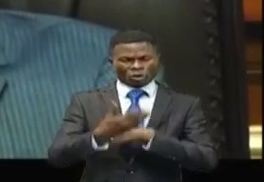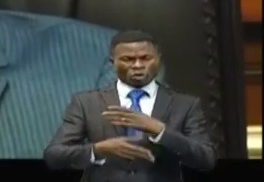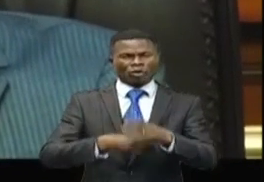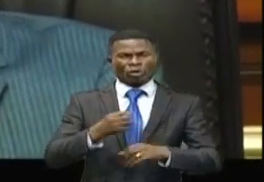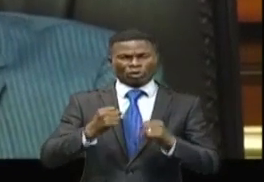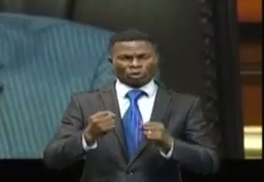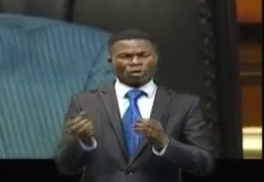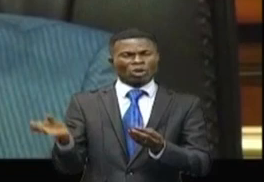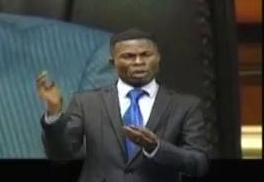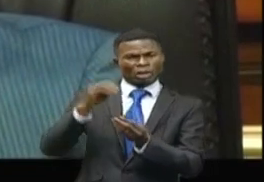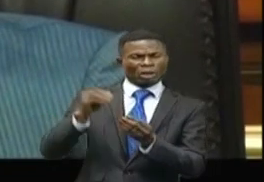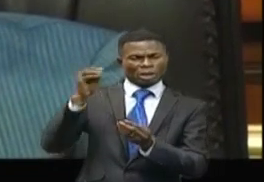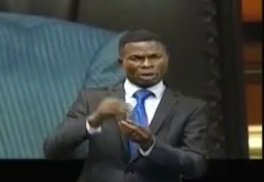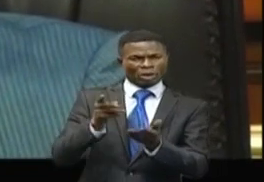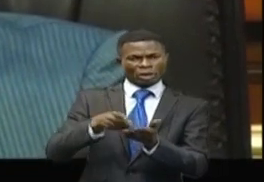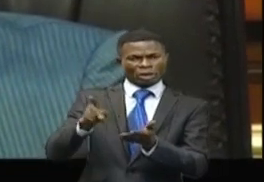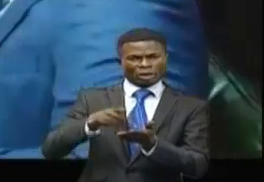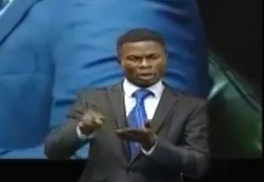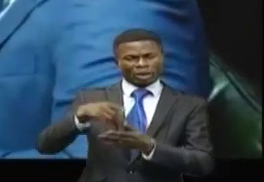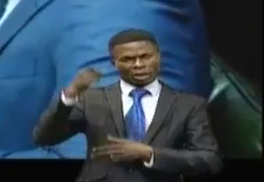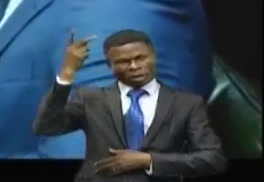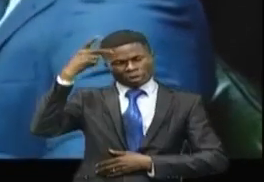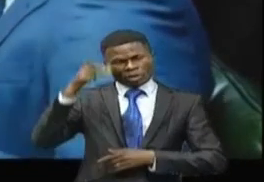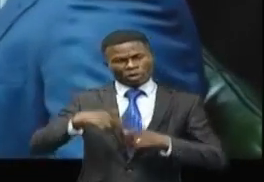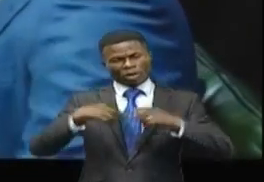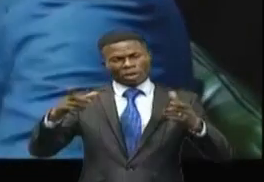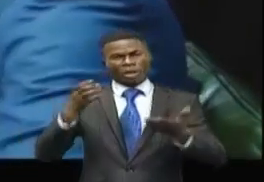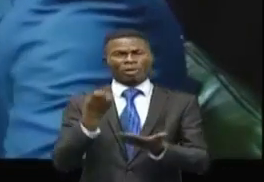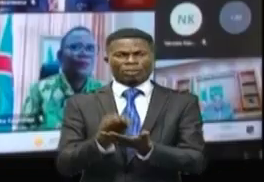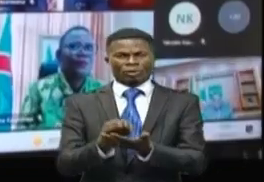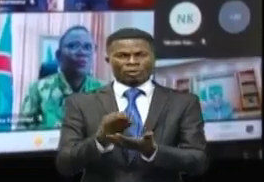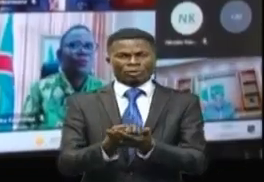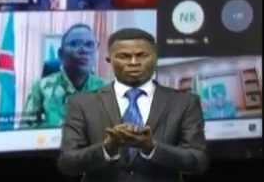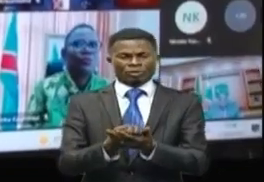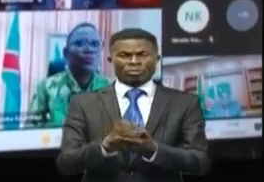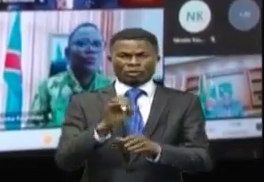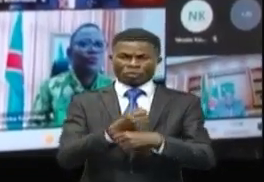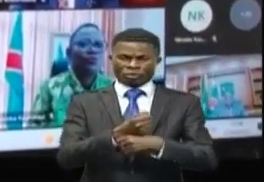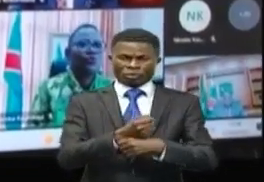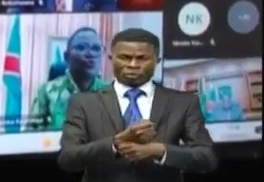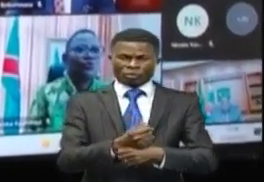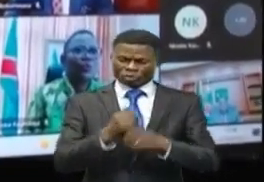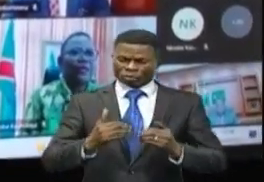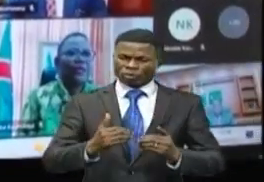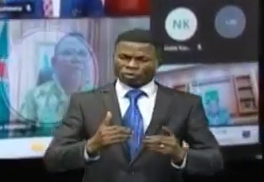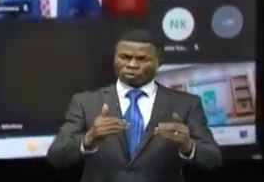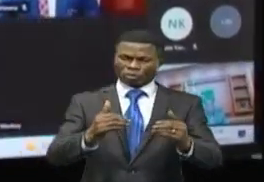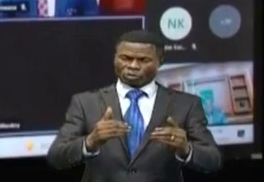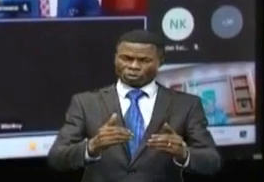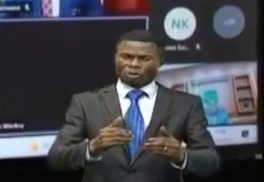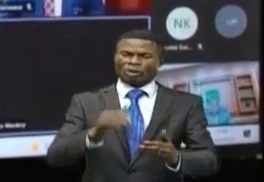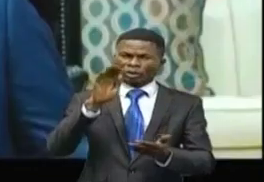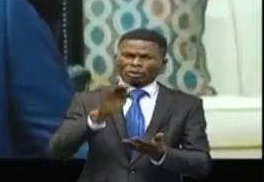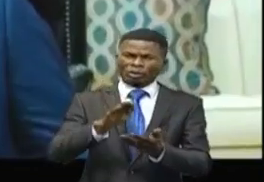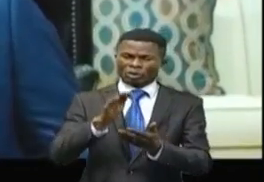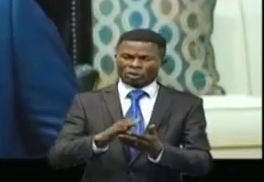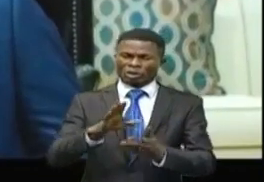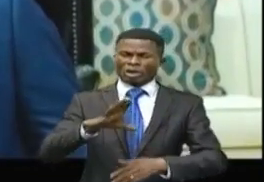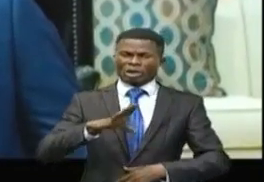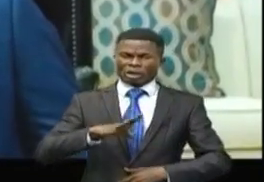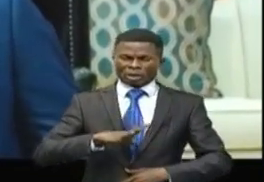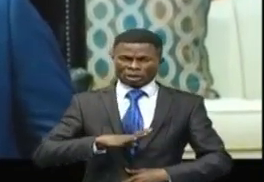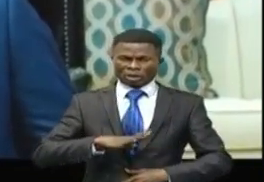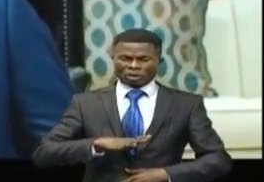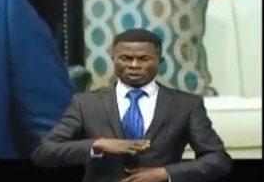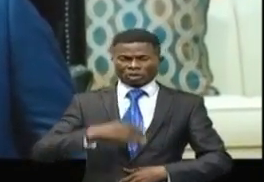de manière crédible les politiques macroéconomiques mises en oeuvre en vue de continuer à amortir les chocs provoqués par